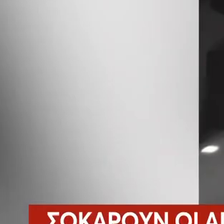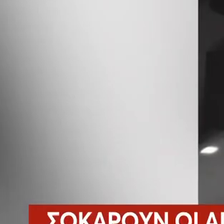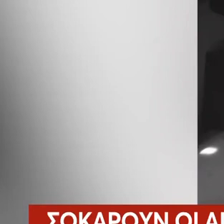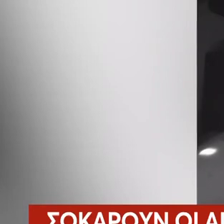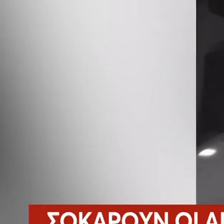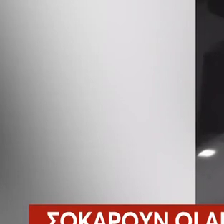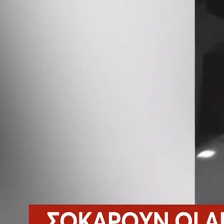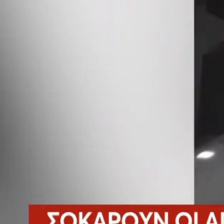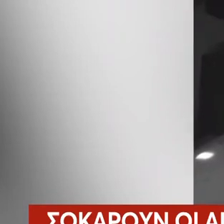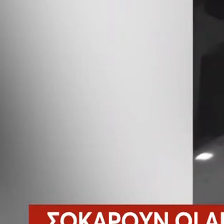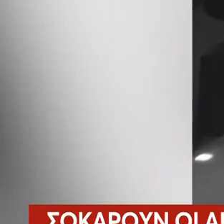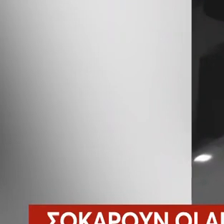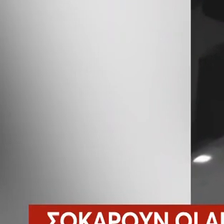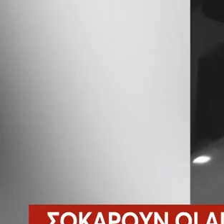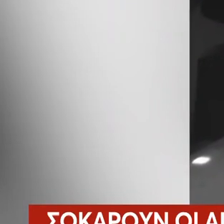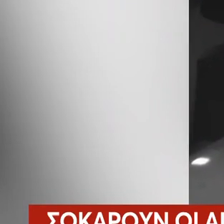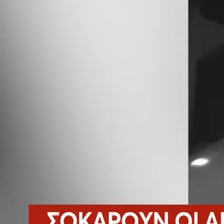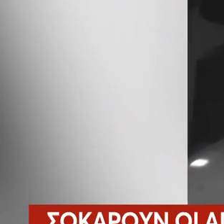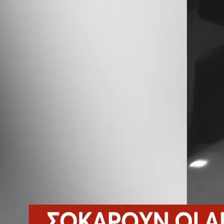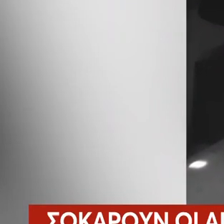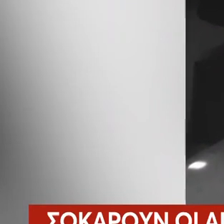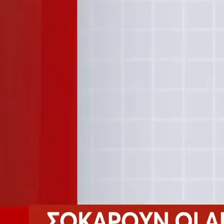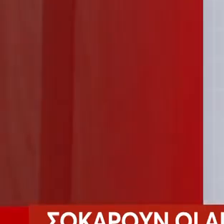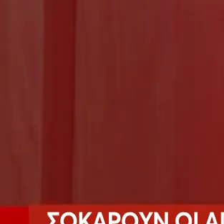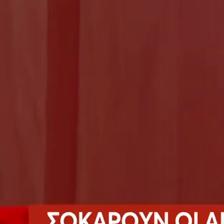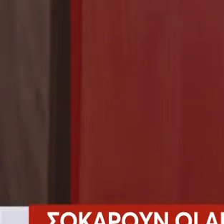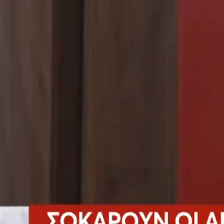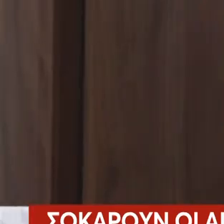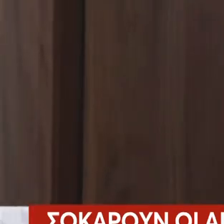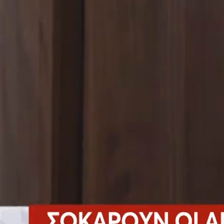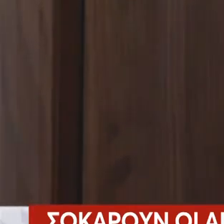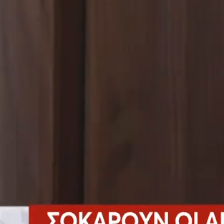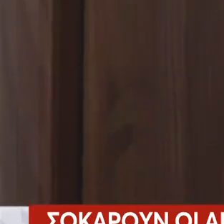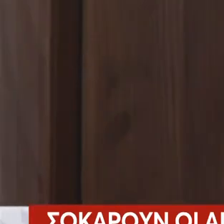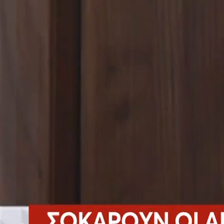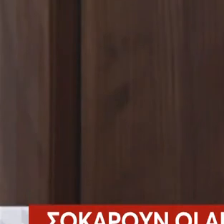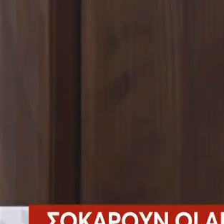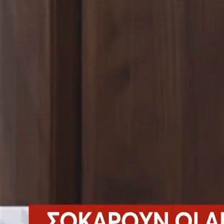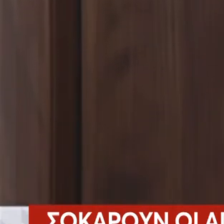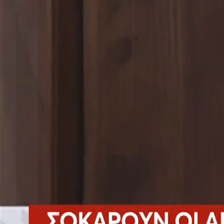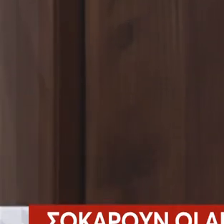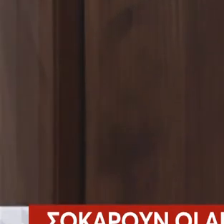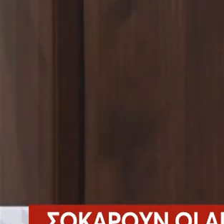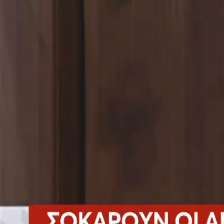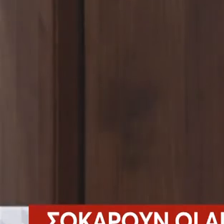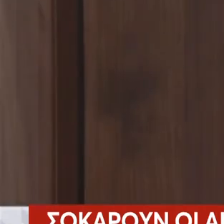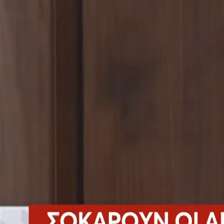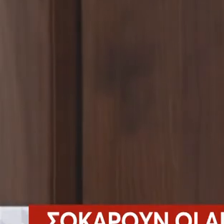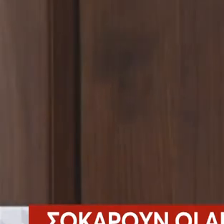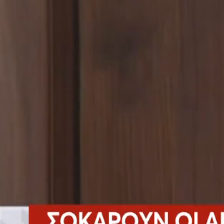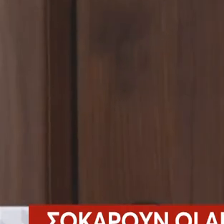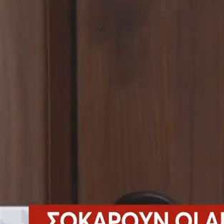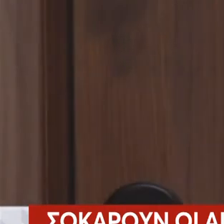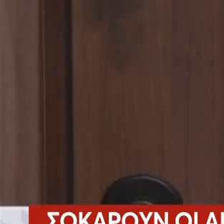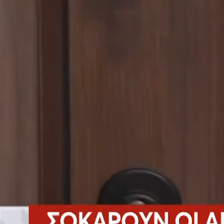39χρονος. Είχε προαίσθημα πως θα συμβεί κάτι κακό στη Γεωργία. Εγώ βασικά τον είχα δει στον ύπνο μου. Τον είχα δει να κρατάει